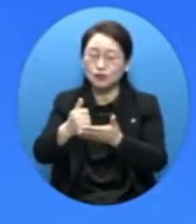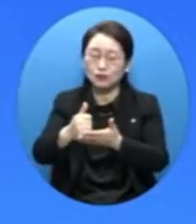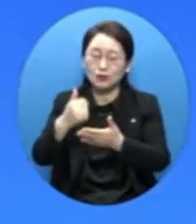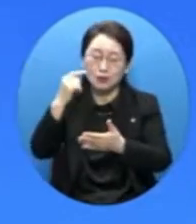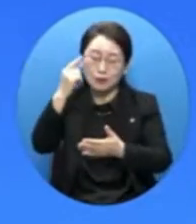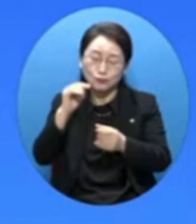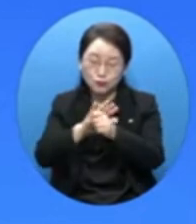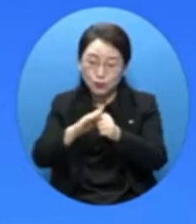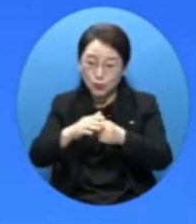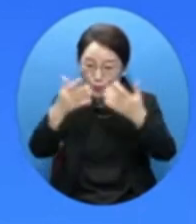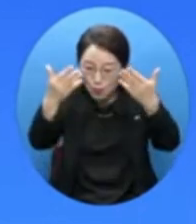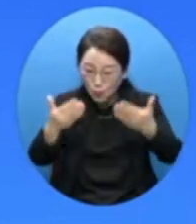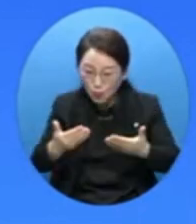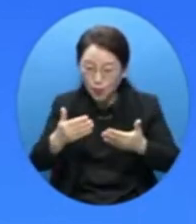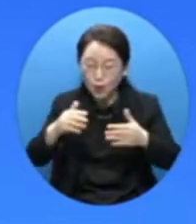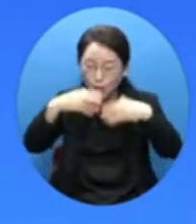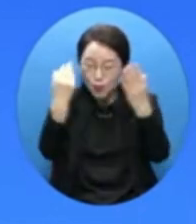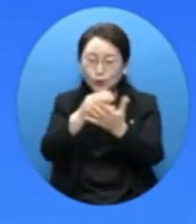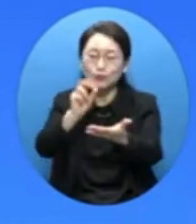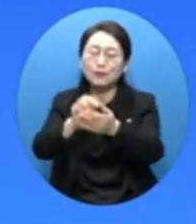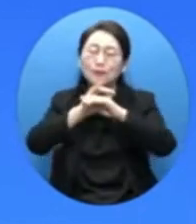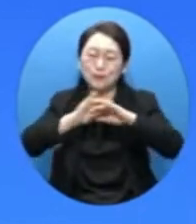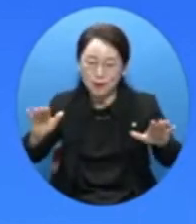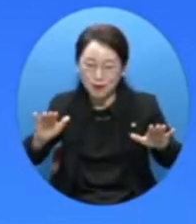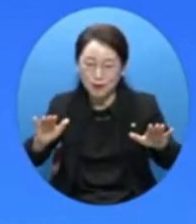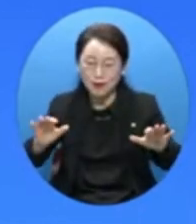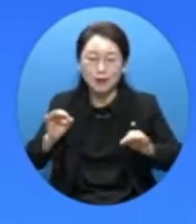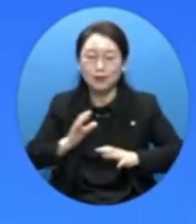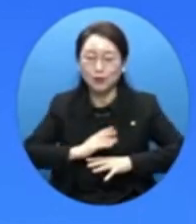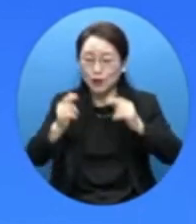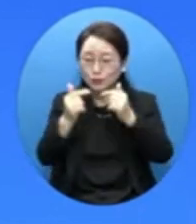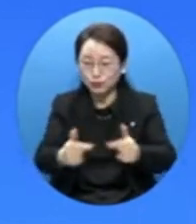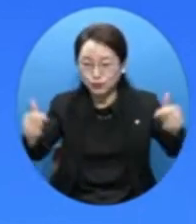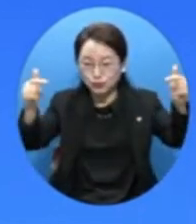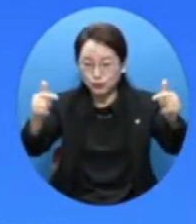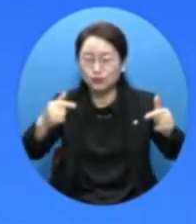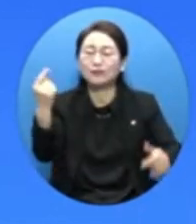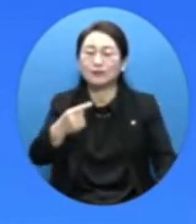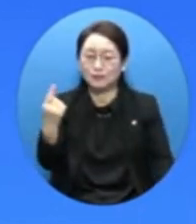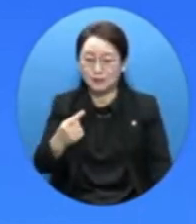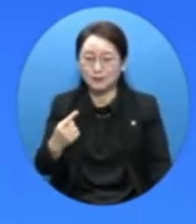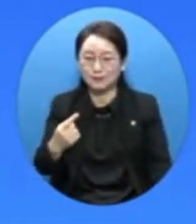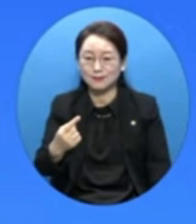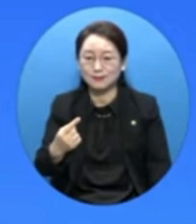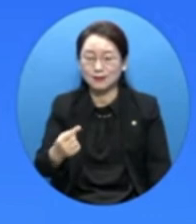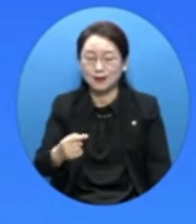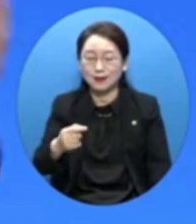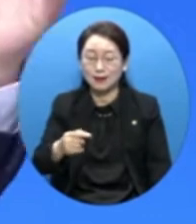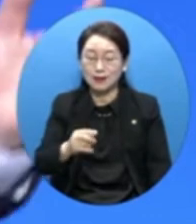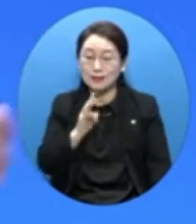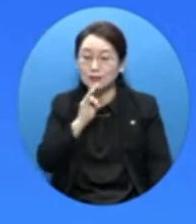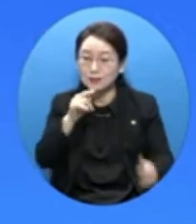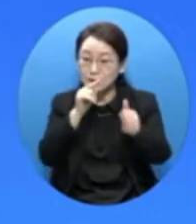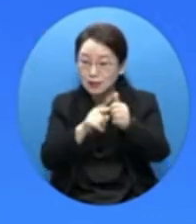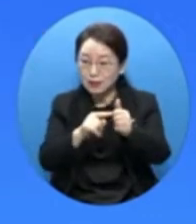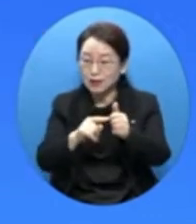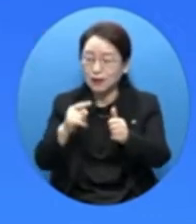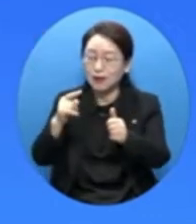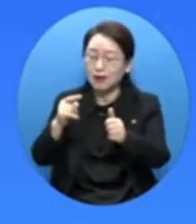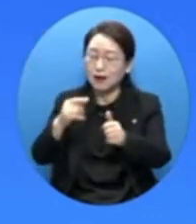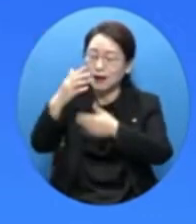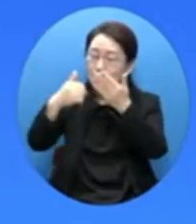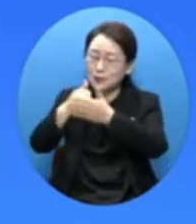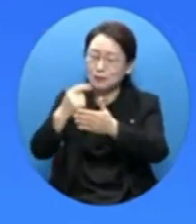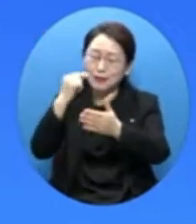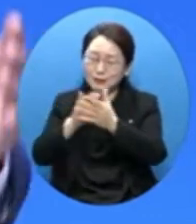여기시면 모든 문제 해결되는 것입니다. 긍휼히 여기시면 그때로부터 놀라운 부흥의 역사 일어나게 되는 것입니다. 하박국 선지자가 긍휼을 간구한 다음 하나님 앞에